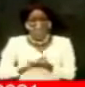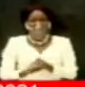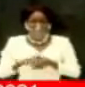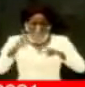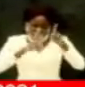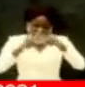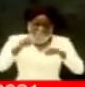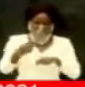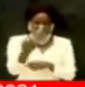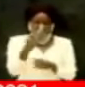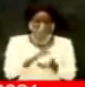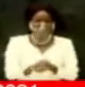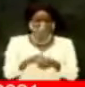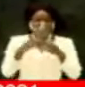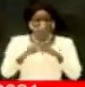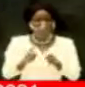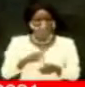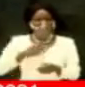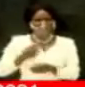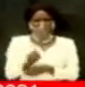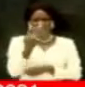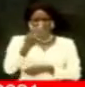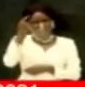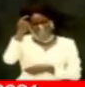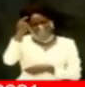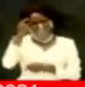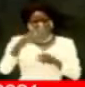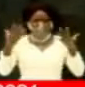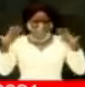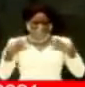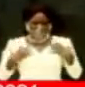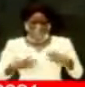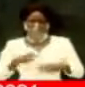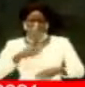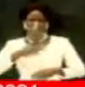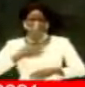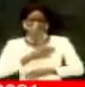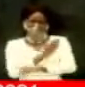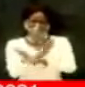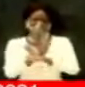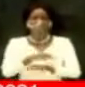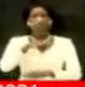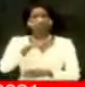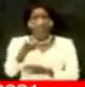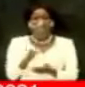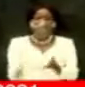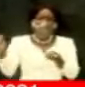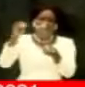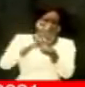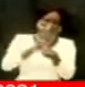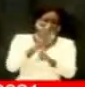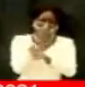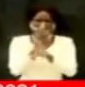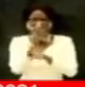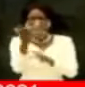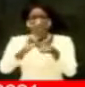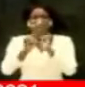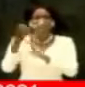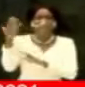nzika komanso ngati eni tidziwa kuti ili ndi chitetezo chokwanira kuphatikiza pa zitetezo zina zimene zikuchitika zomavala